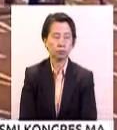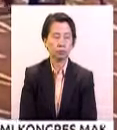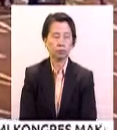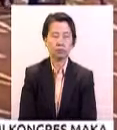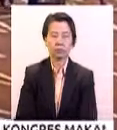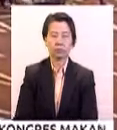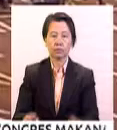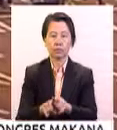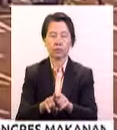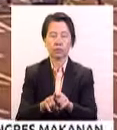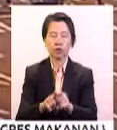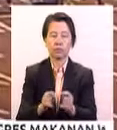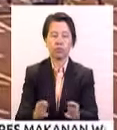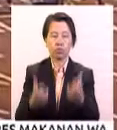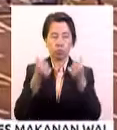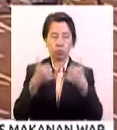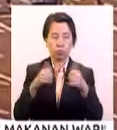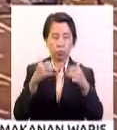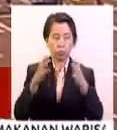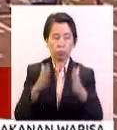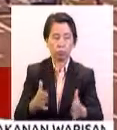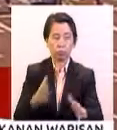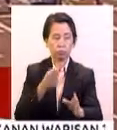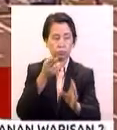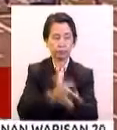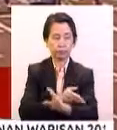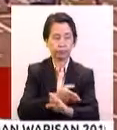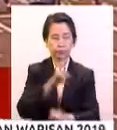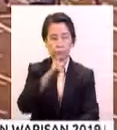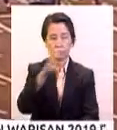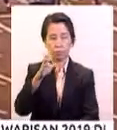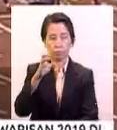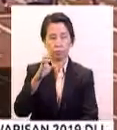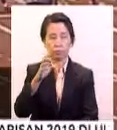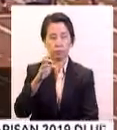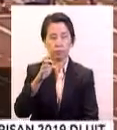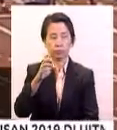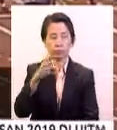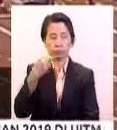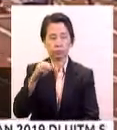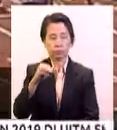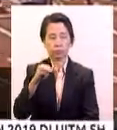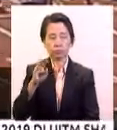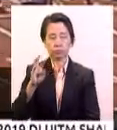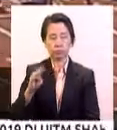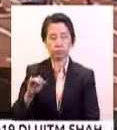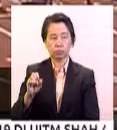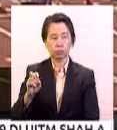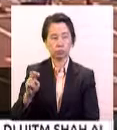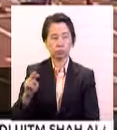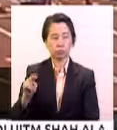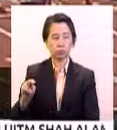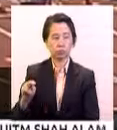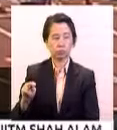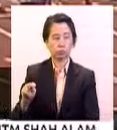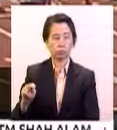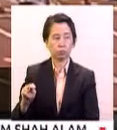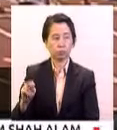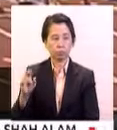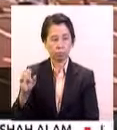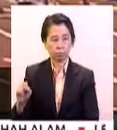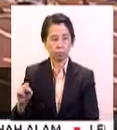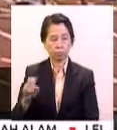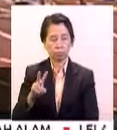bagaikan The Flash, larian seorang pelajar yang mempunyai acara 100 meter di kejohanan banjir sukan sekolah-sekolah Malaysia